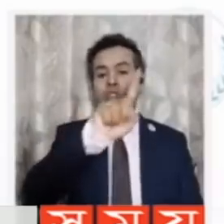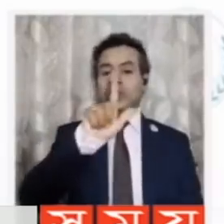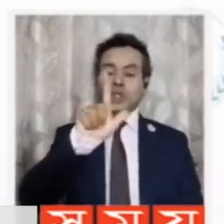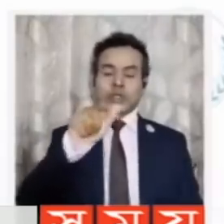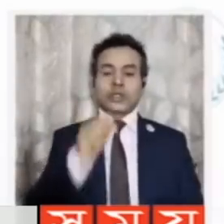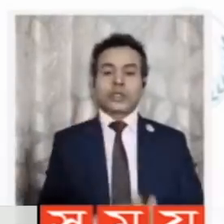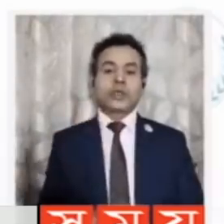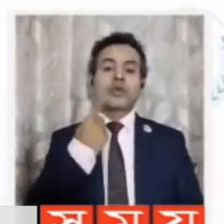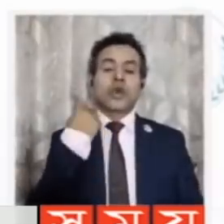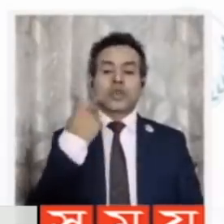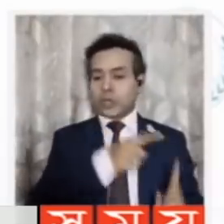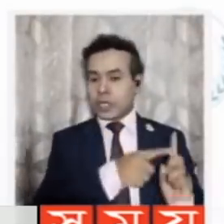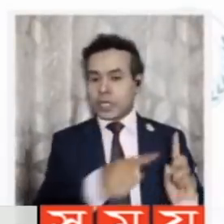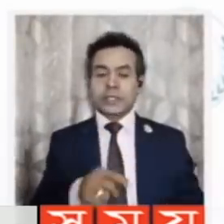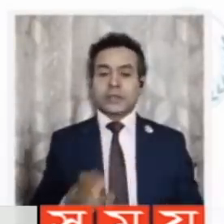24 ঘন্টায় স্ক্রিনিং হয়েছে